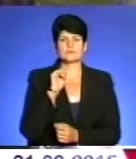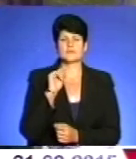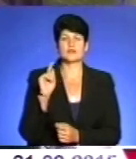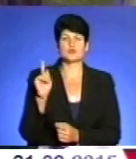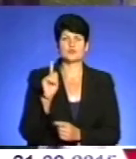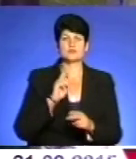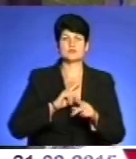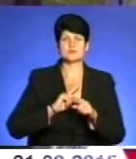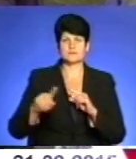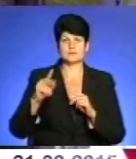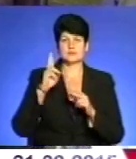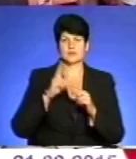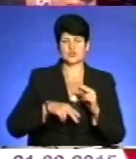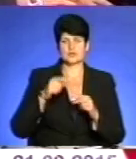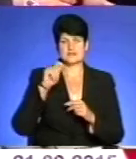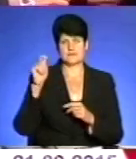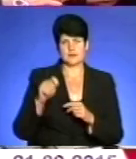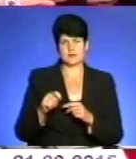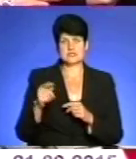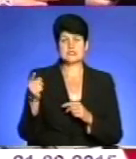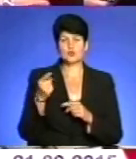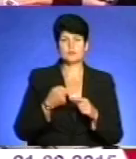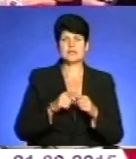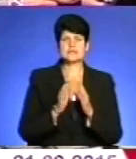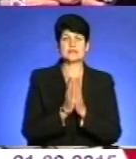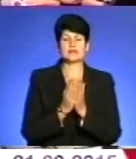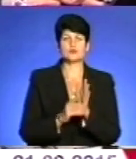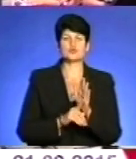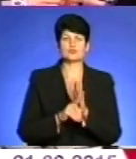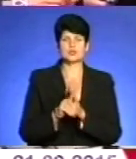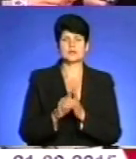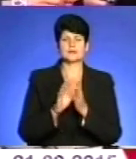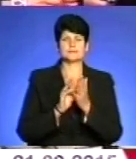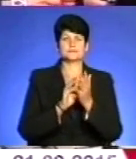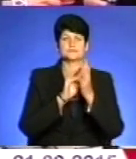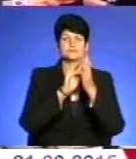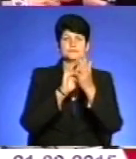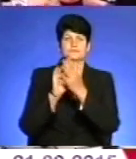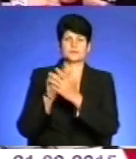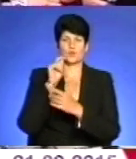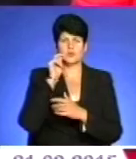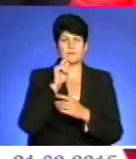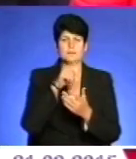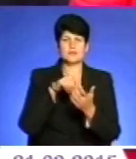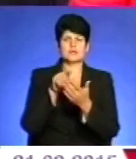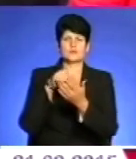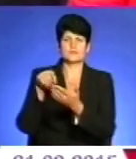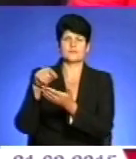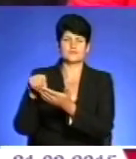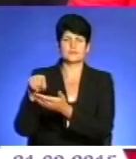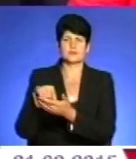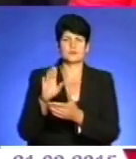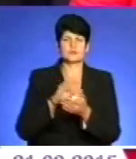щоб скоро закінчилася ця війна. Із Тернополя ця книга розпочне свою мандрівку Україною. Місто за містом її заповнюватимуть